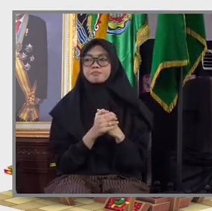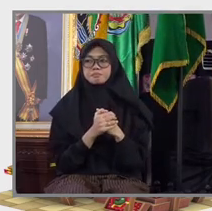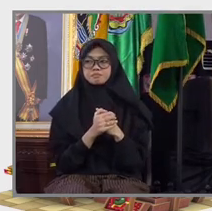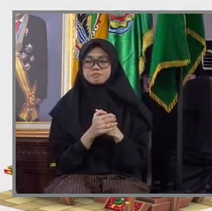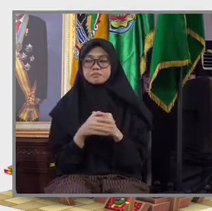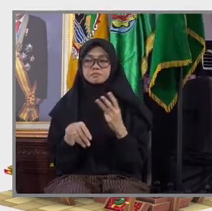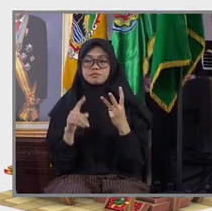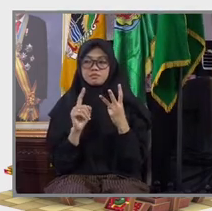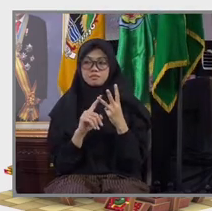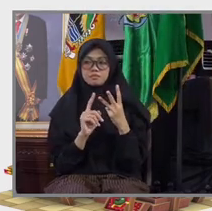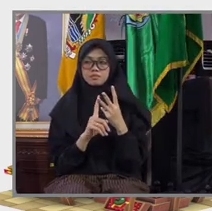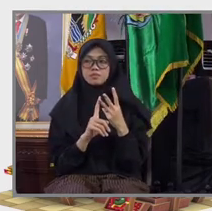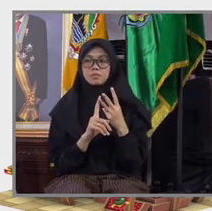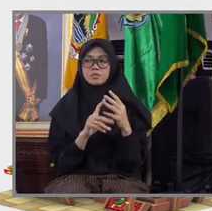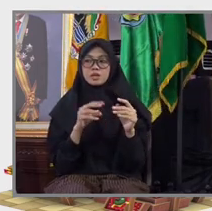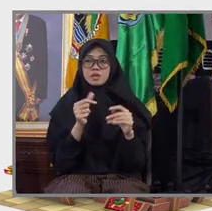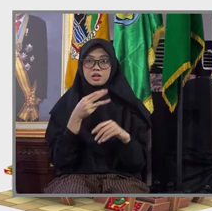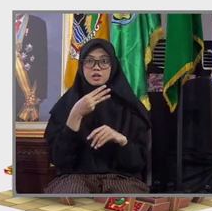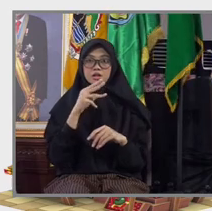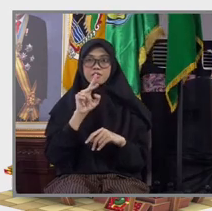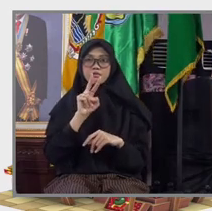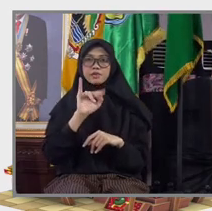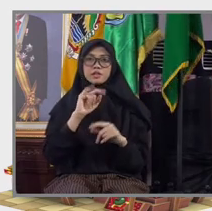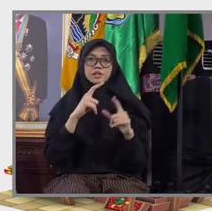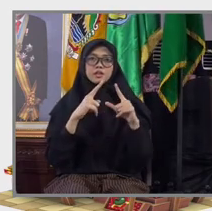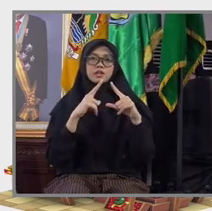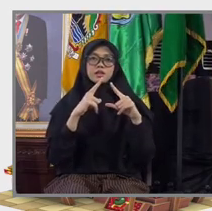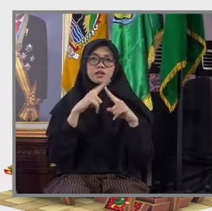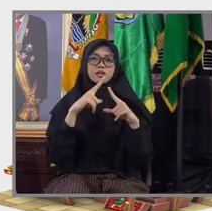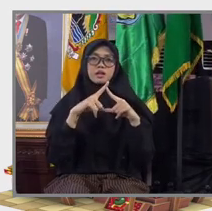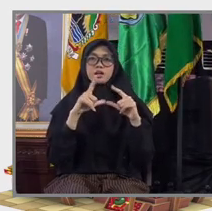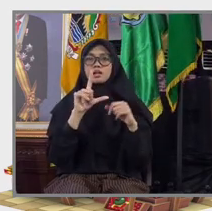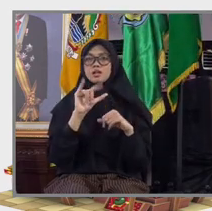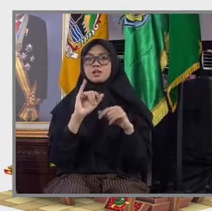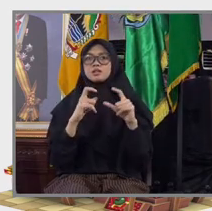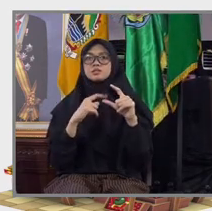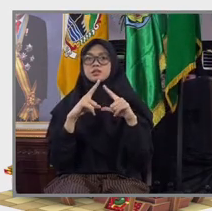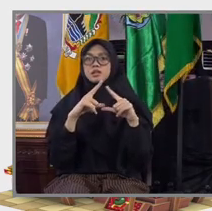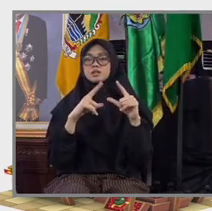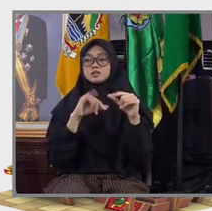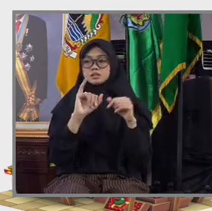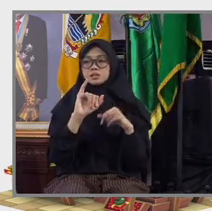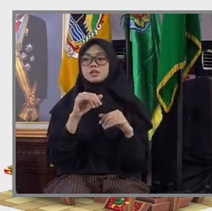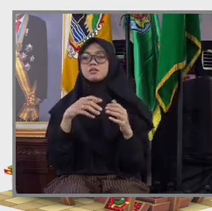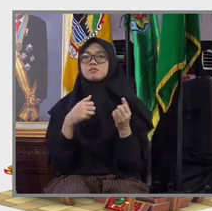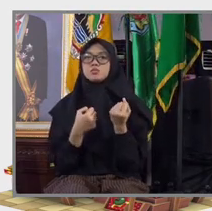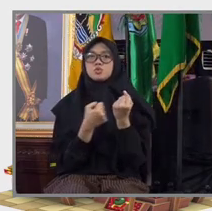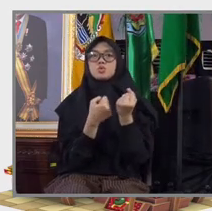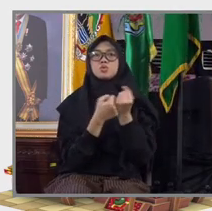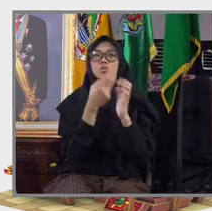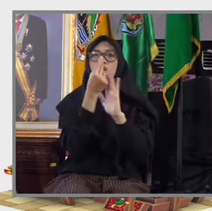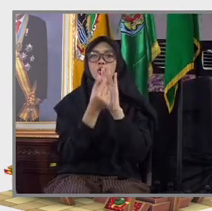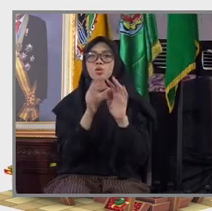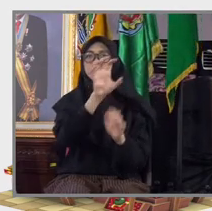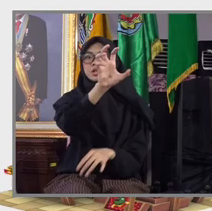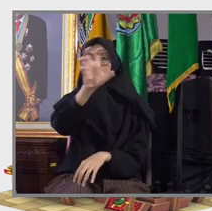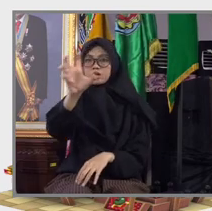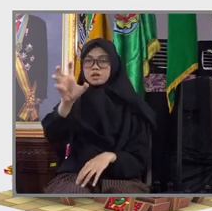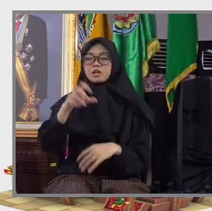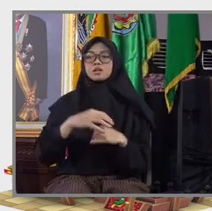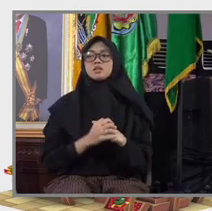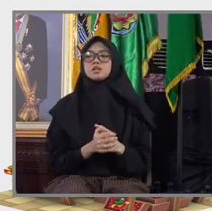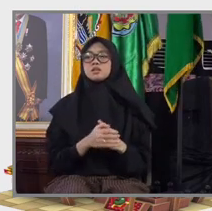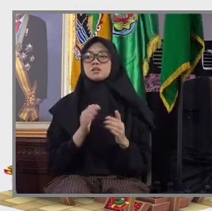Ketiga, revitalisasi pasar tradisional, pasar Sukorejo, ekonomi kerakyatan. Yang keempat,